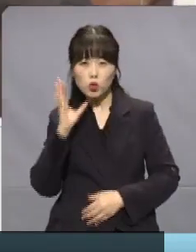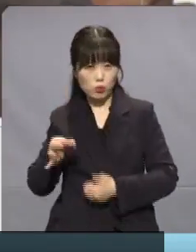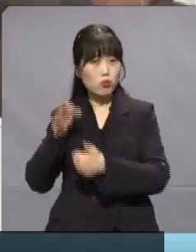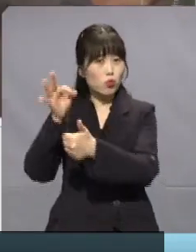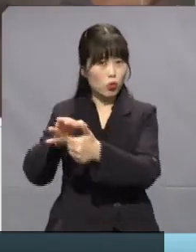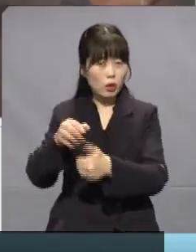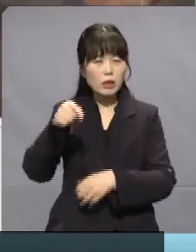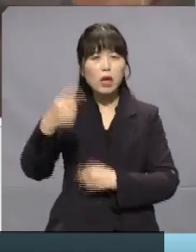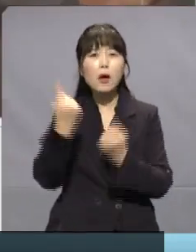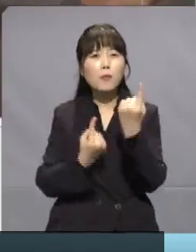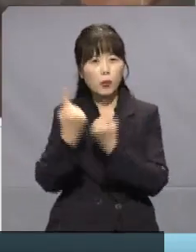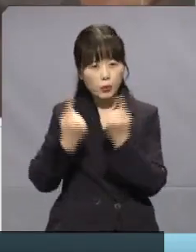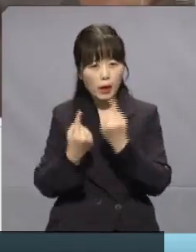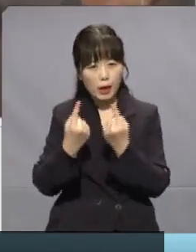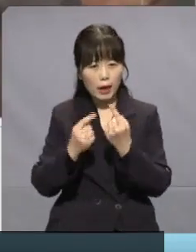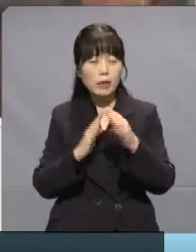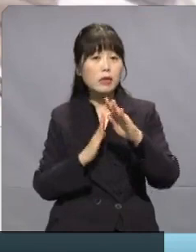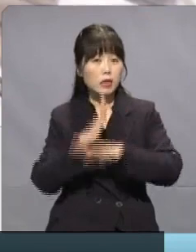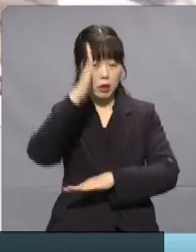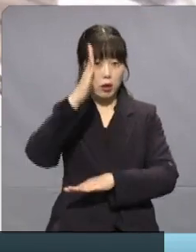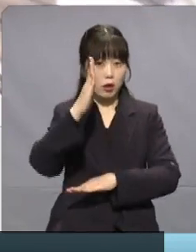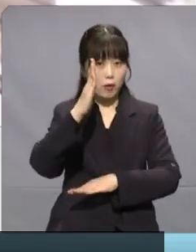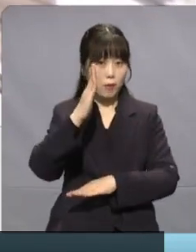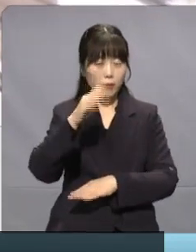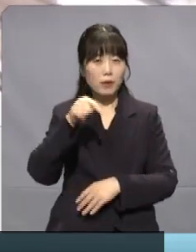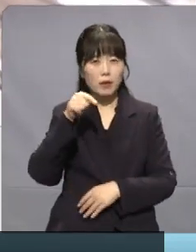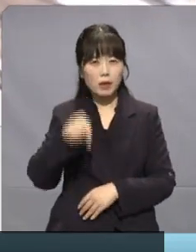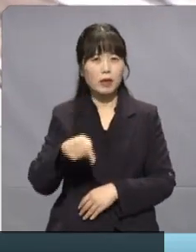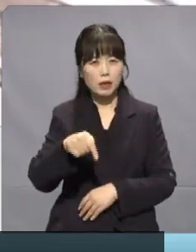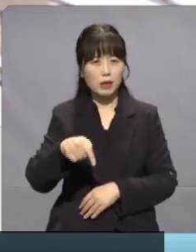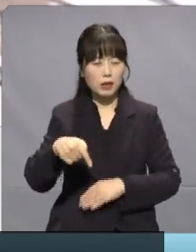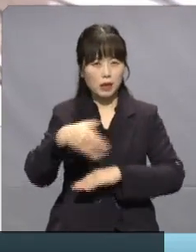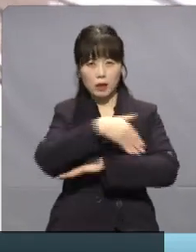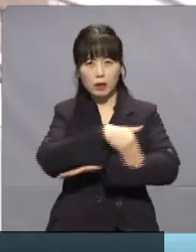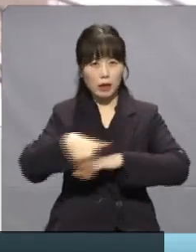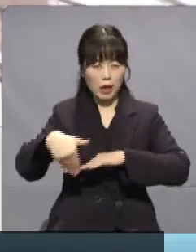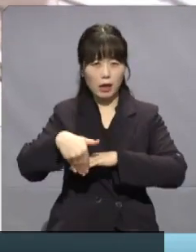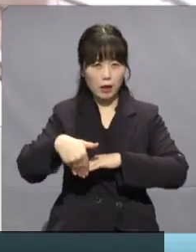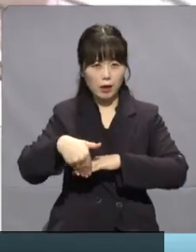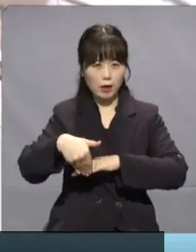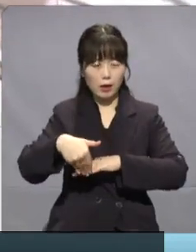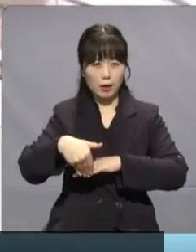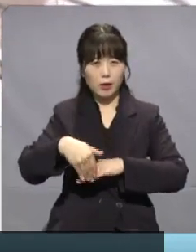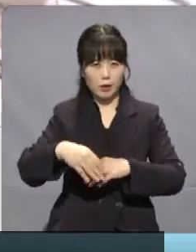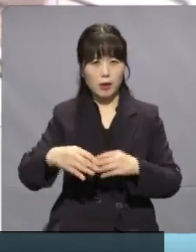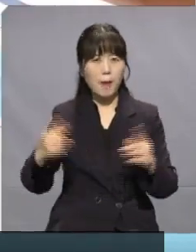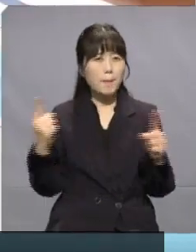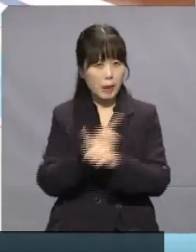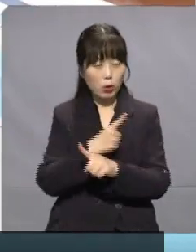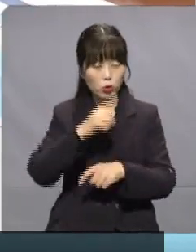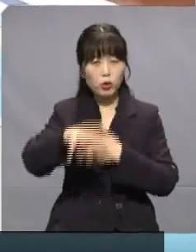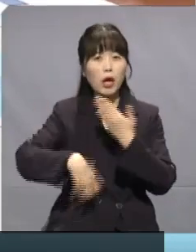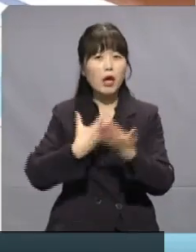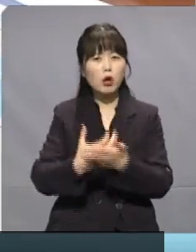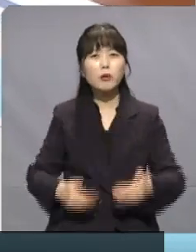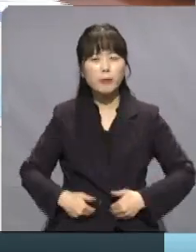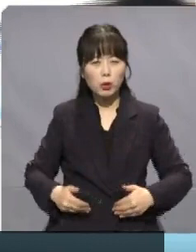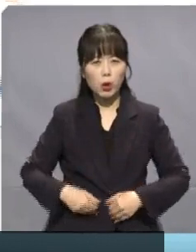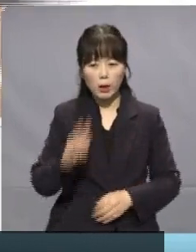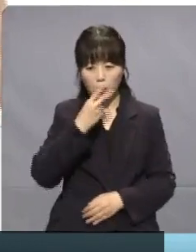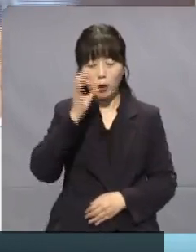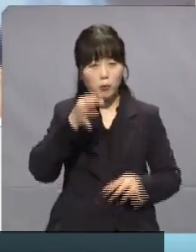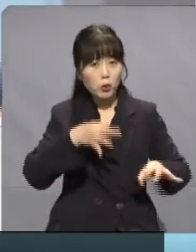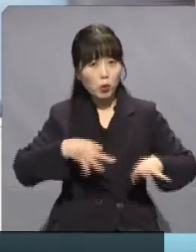부양해라 이거보다는 뛰어넘는 그런 테두리를 넘어가는 개혁이 분명히 나와야지 되지 보험료율